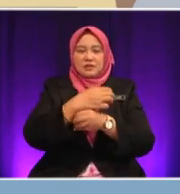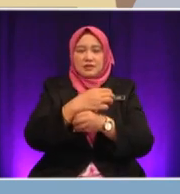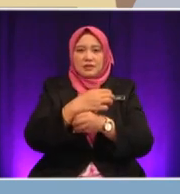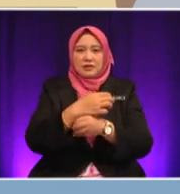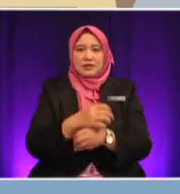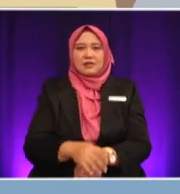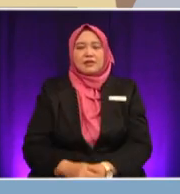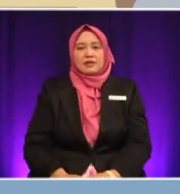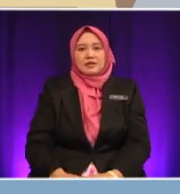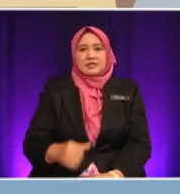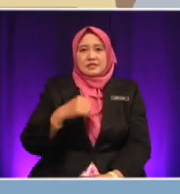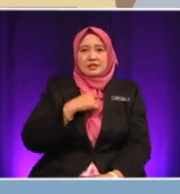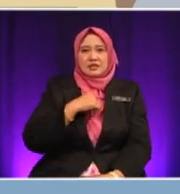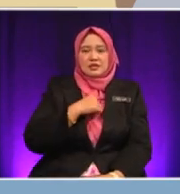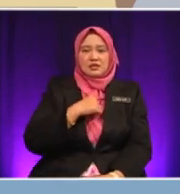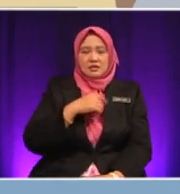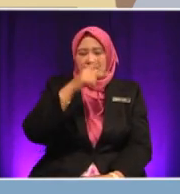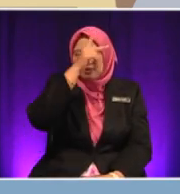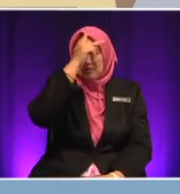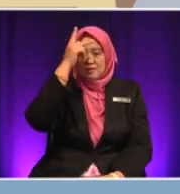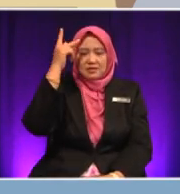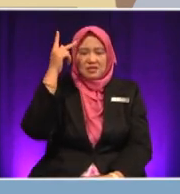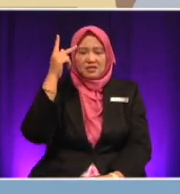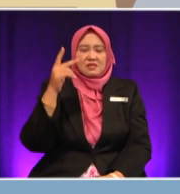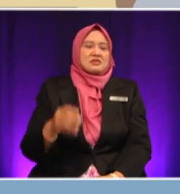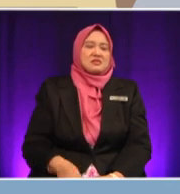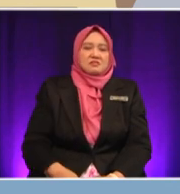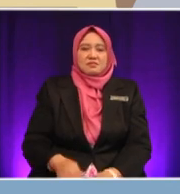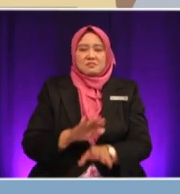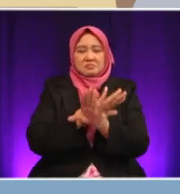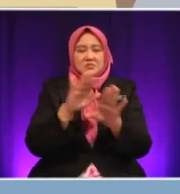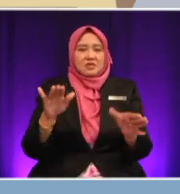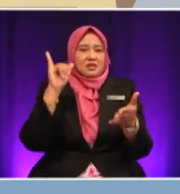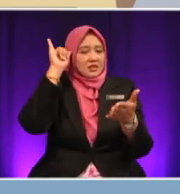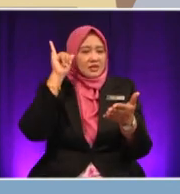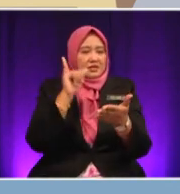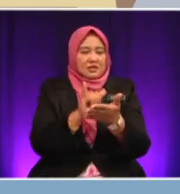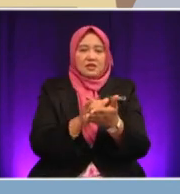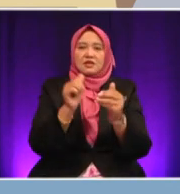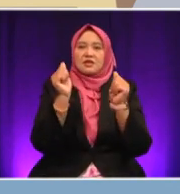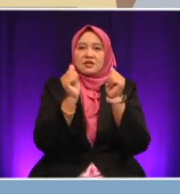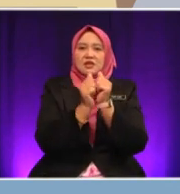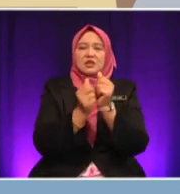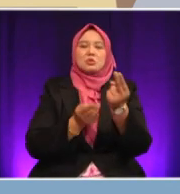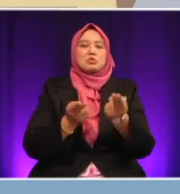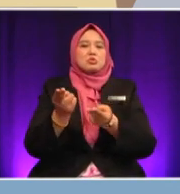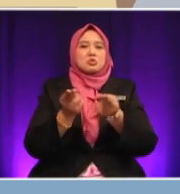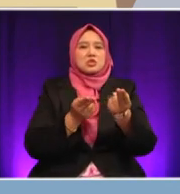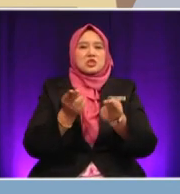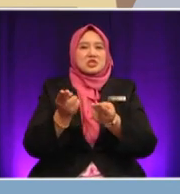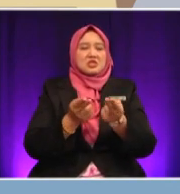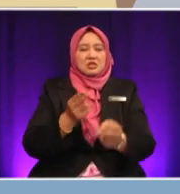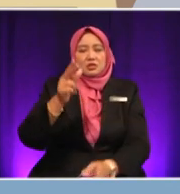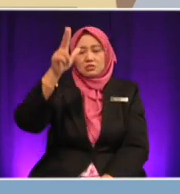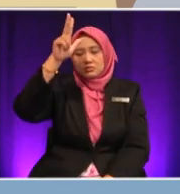pencipta-pecita yang berpotensi keranda tidak yakin dengan usaha kerajaan Oke nampaknya jawaban mereka semuanya